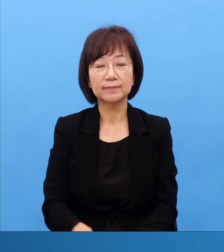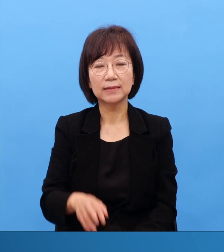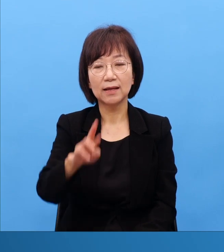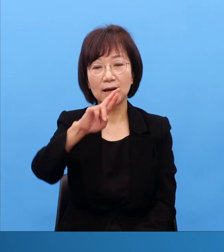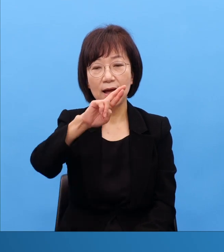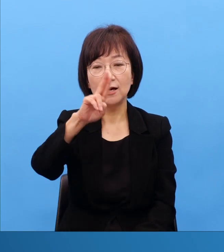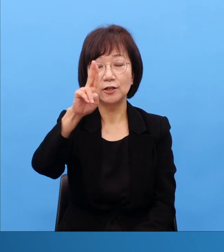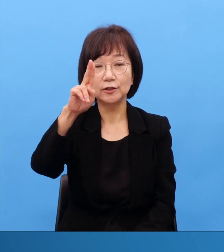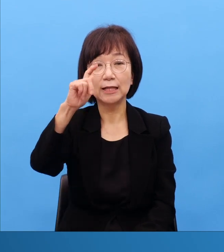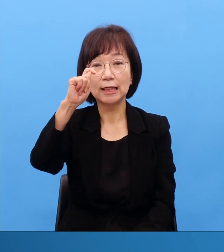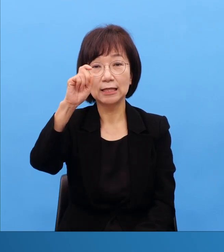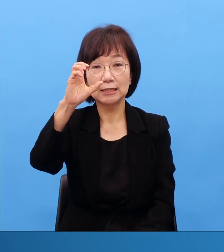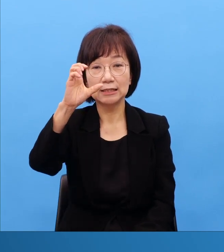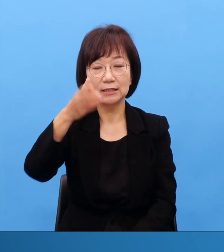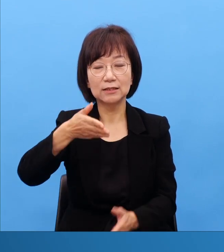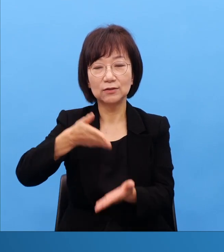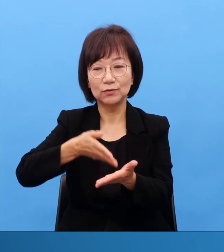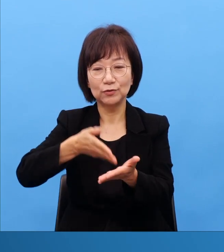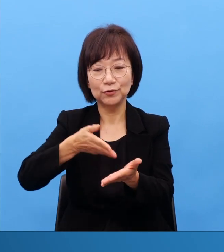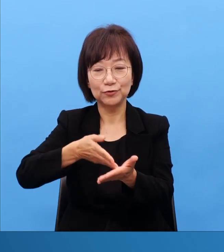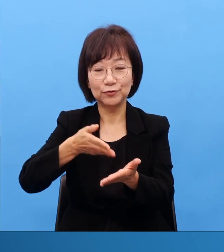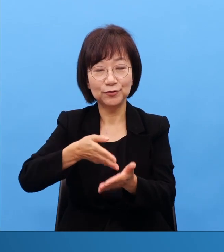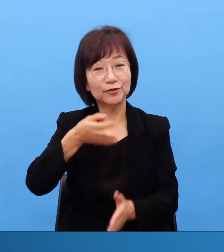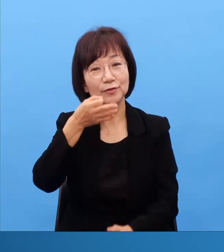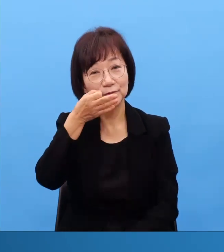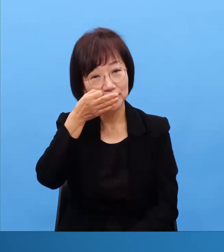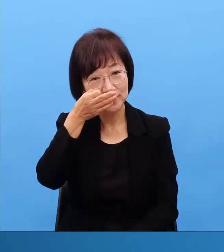주신 뉴스가 있겠습니다. We watch the RUTC news.